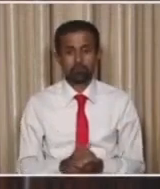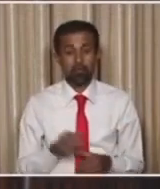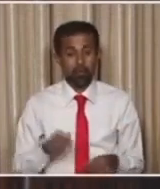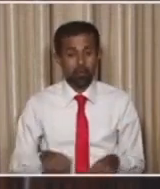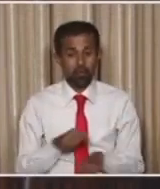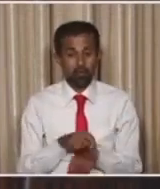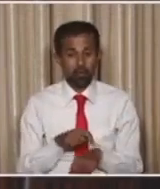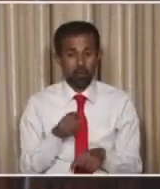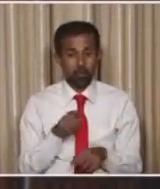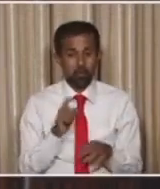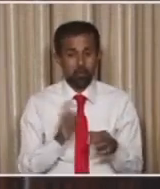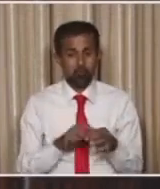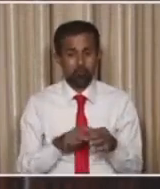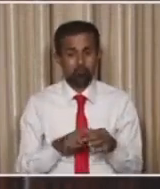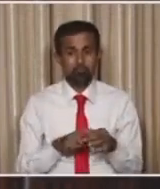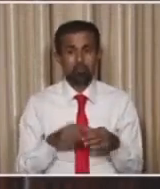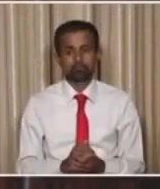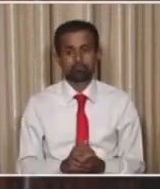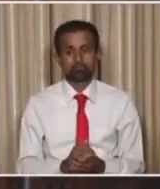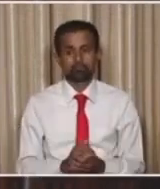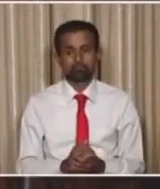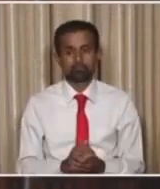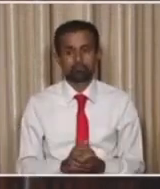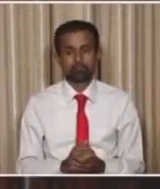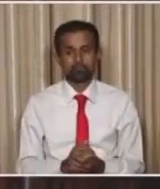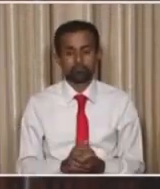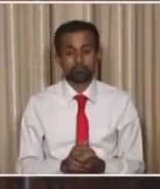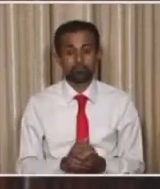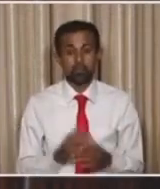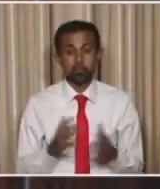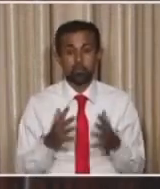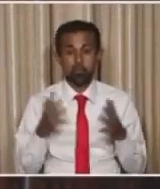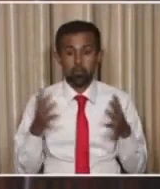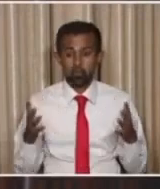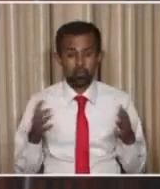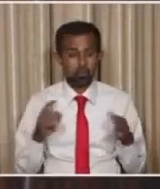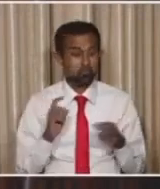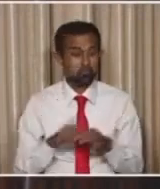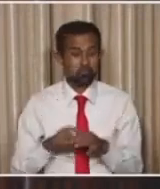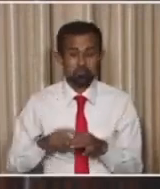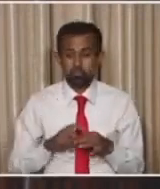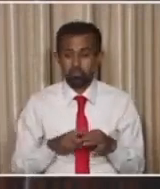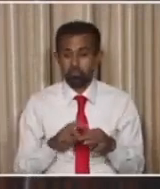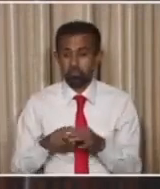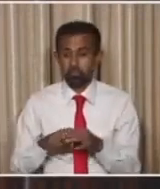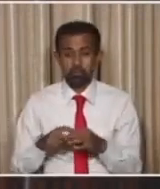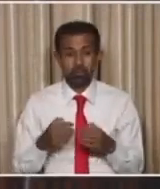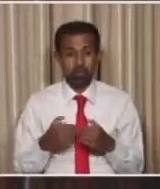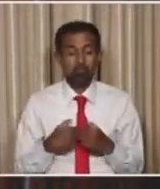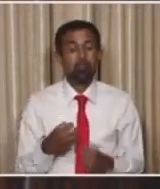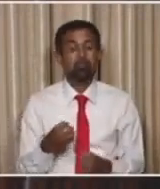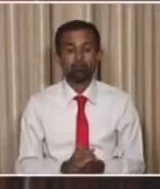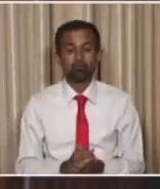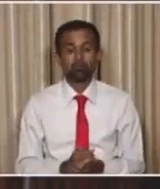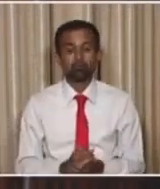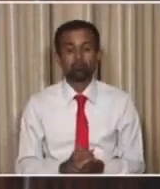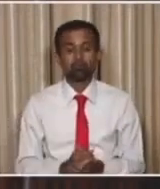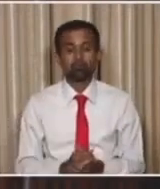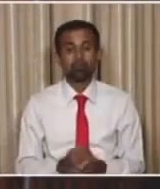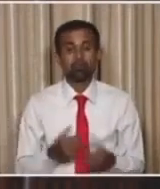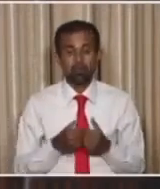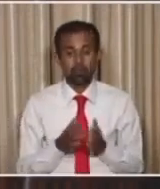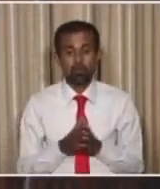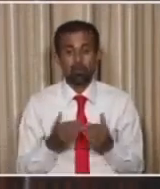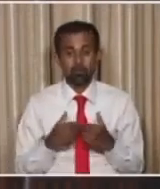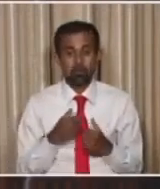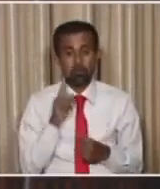ප්‍රශ්න සීමාවෙන් එහාට ගිහිල්ලා මේ සීමාවෙන් එහා ගිය ප්‍රශ්නවලට අපි කවදද උත්තර දෙන්නේ? අපි